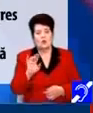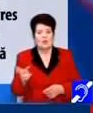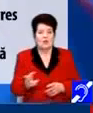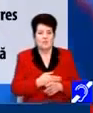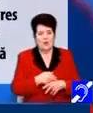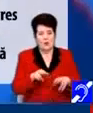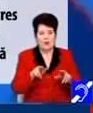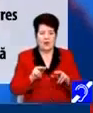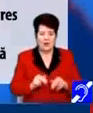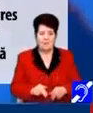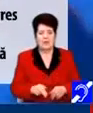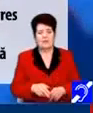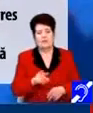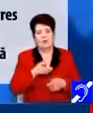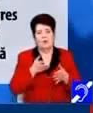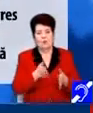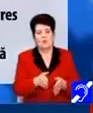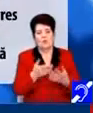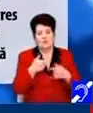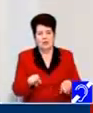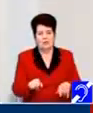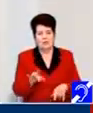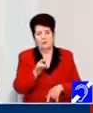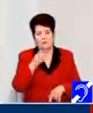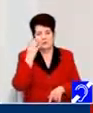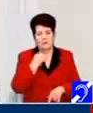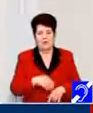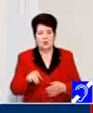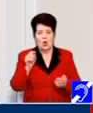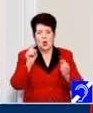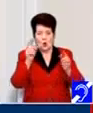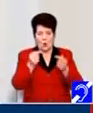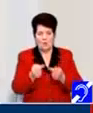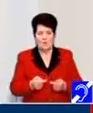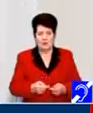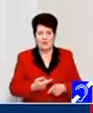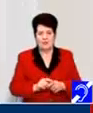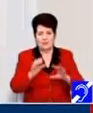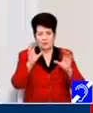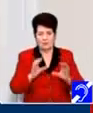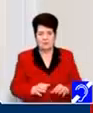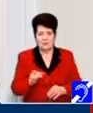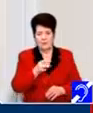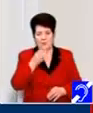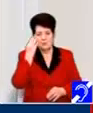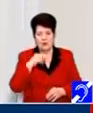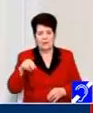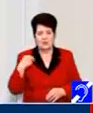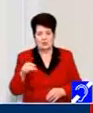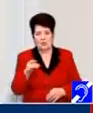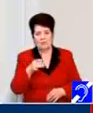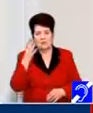suportul Parlamentului, să decidă alt curs pentru Republica Moldova. În conformitate cu dreptul internațional și Constituția Republicii Moldova,